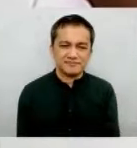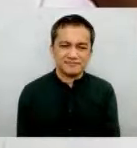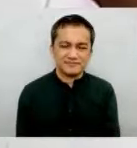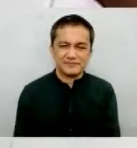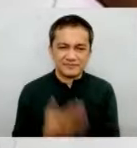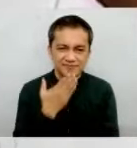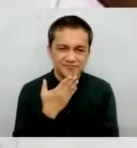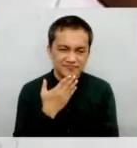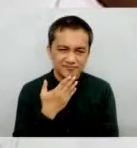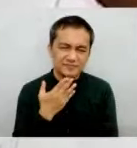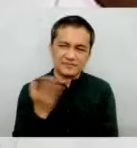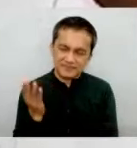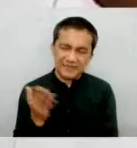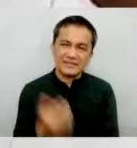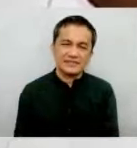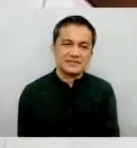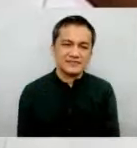he's so